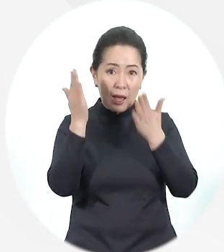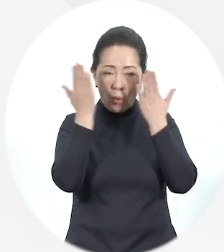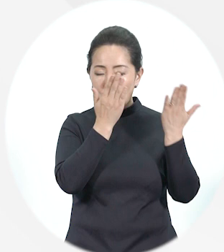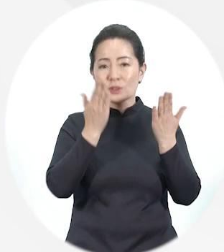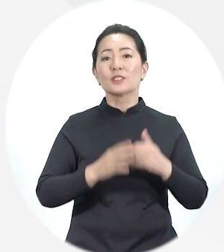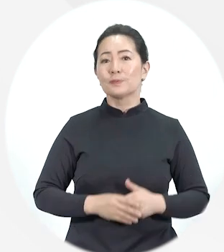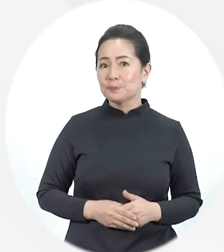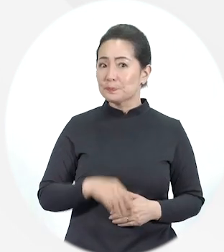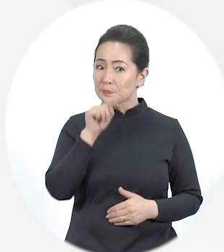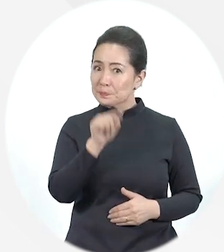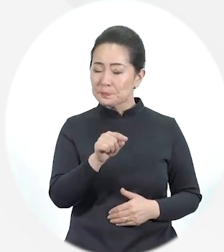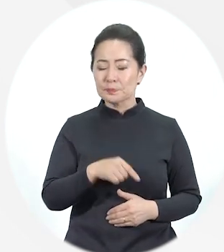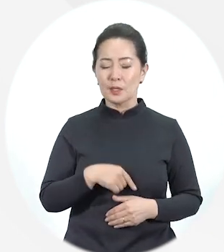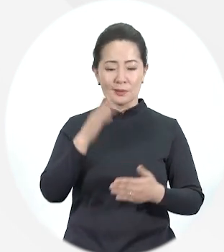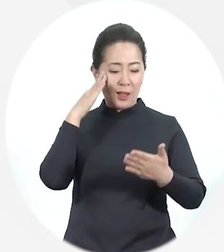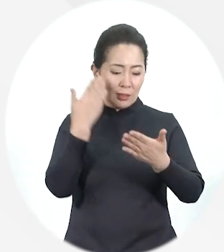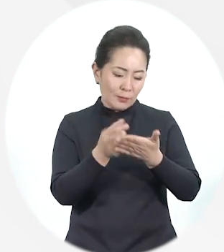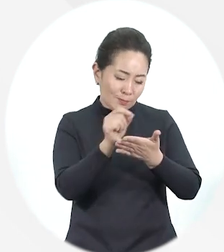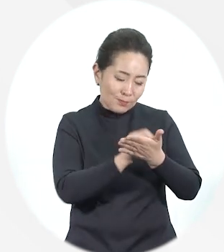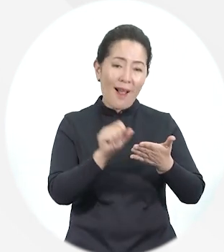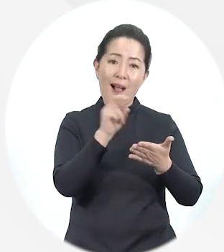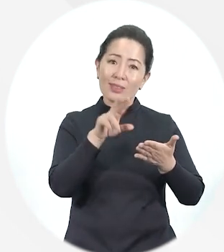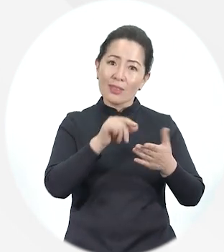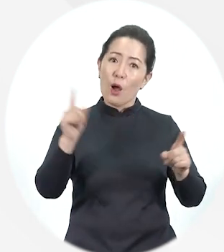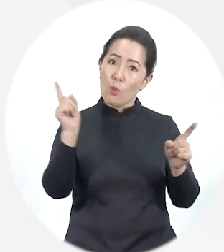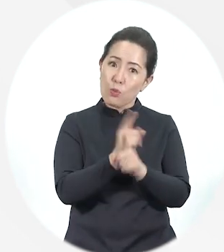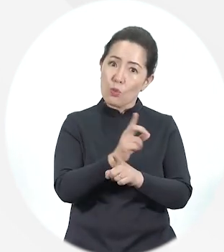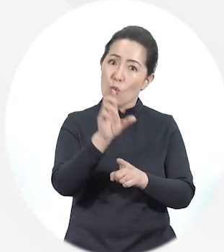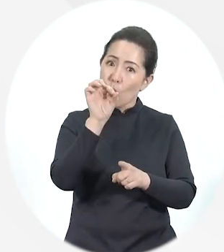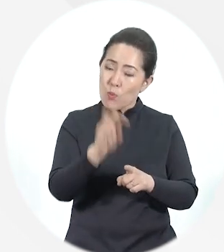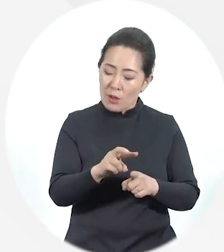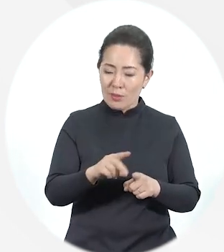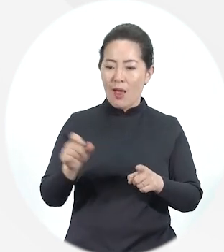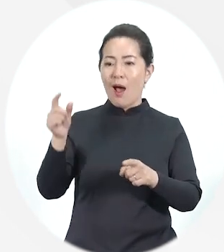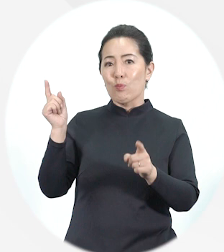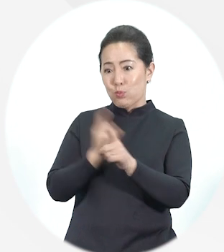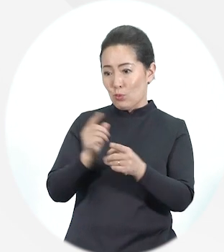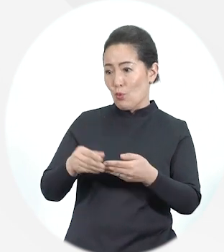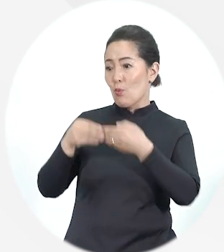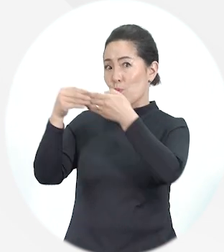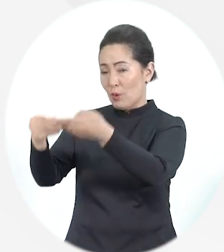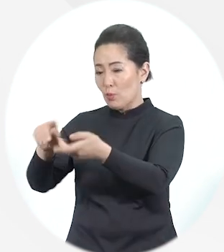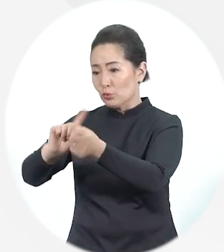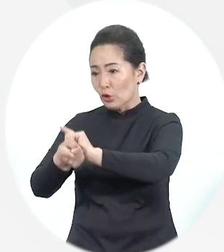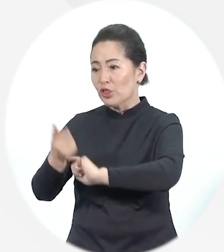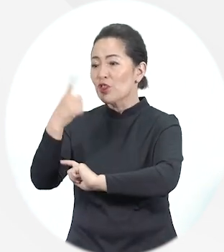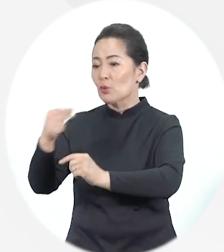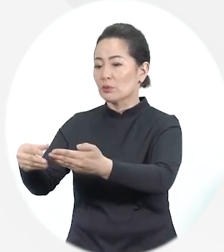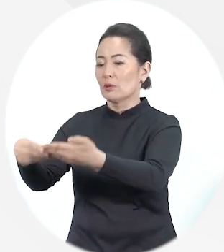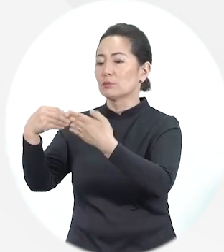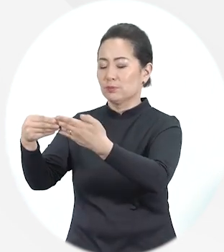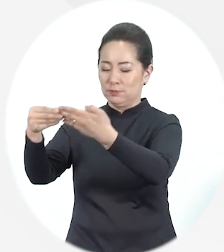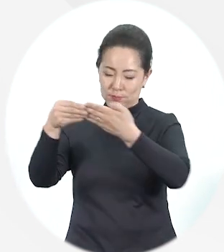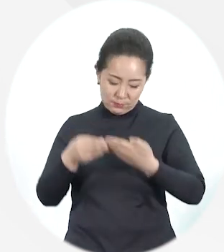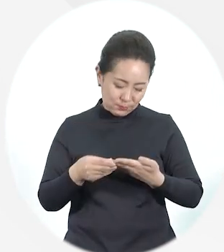зааврыг анхааралтай уншаарай. Хэрвээ та санал тэмдэглэхдээ алдаа гаргаж буруу тэмдэглэсэн бол алдаатай саналийн хуудсаа хураалгаж дахин нэг